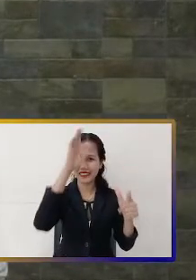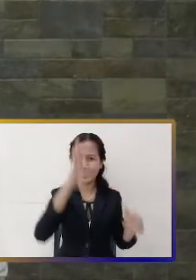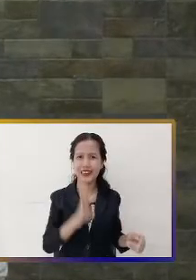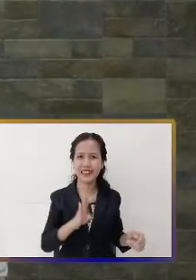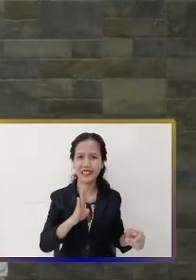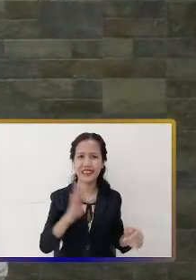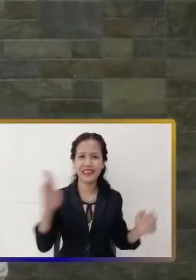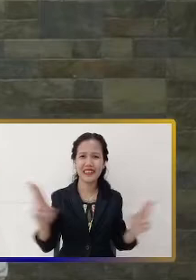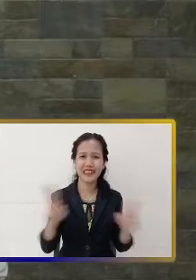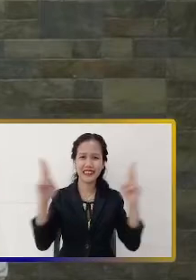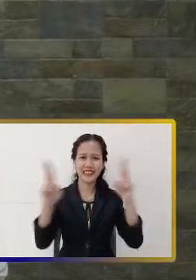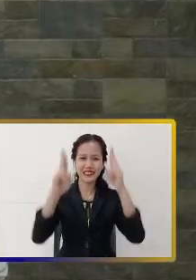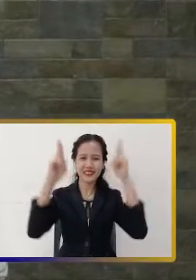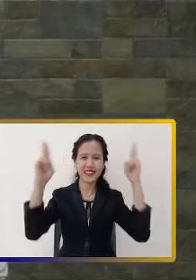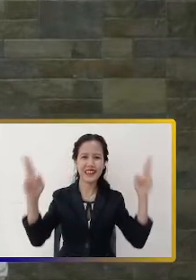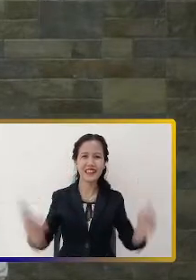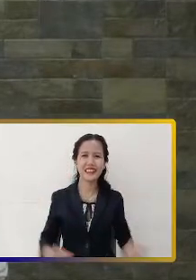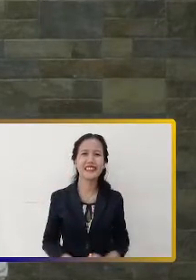Hallelujah.